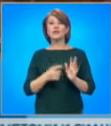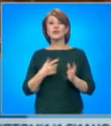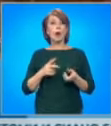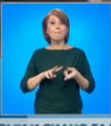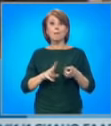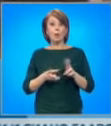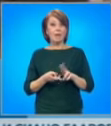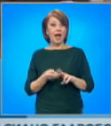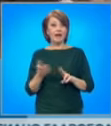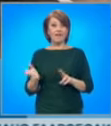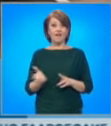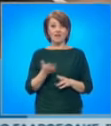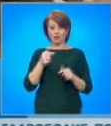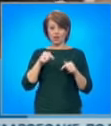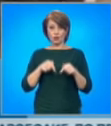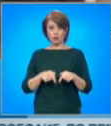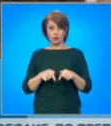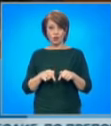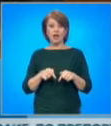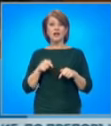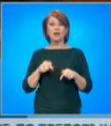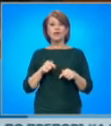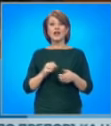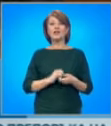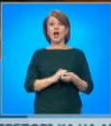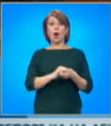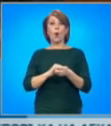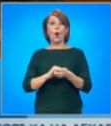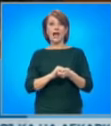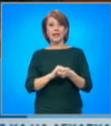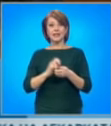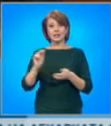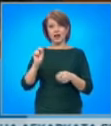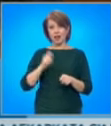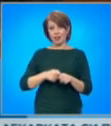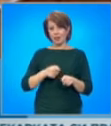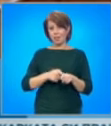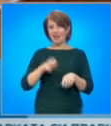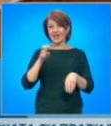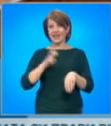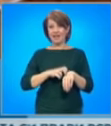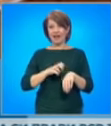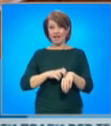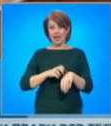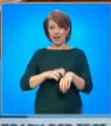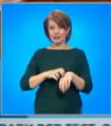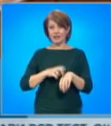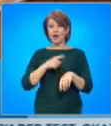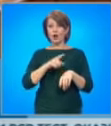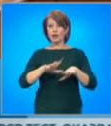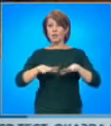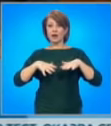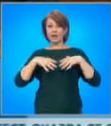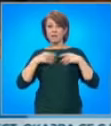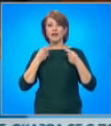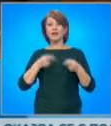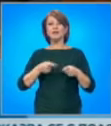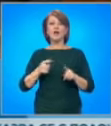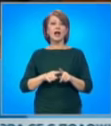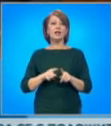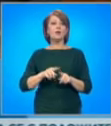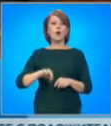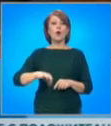промяната е вече тук. Това, че управляващата коалиция направи тази декларация от парламентарната трибуна, е ясна заявка, че ние